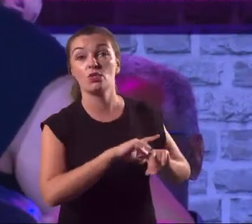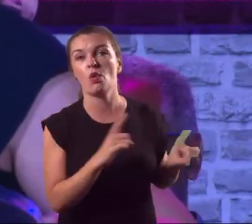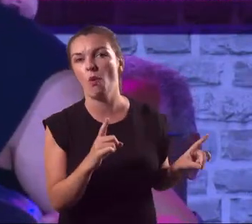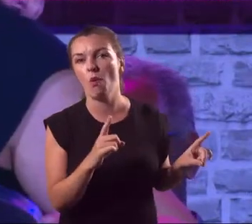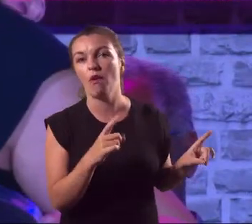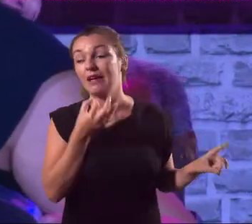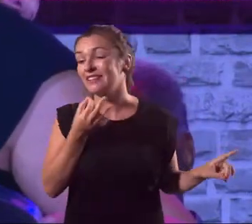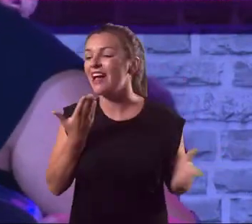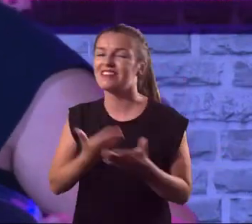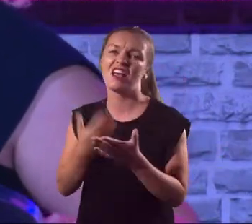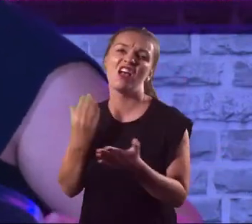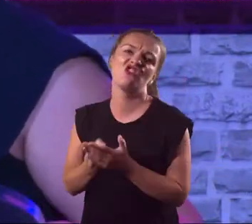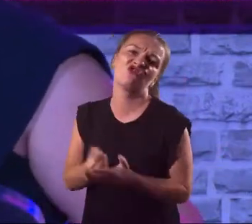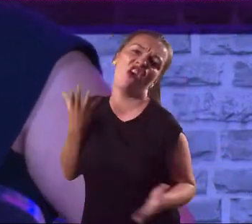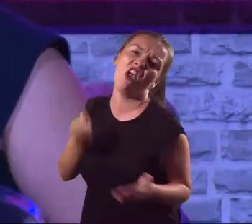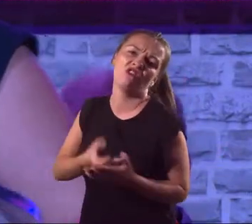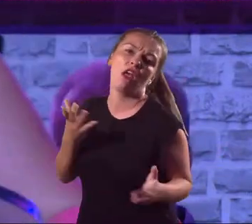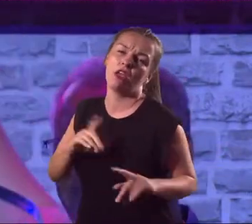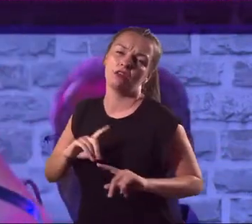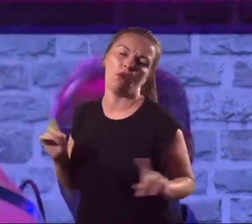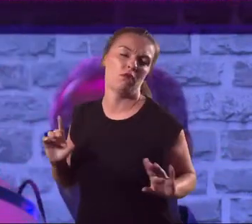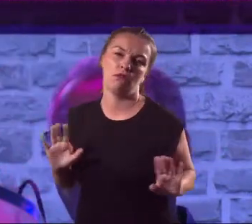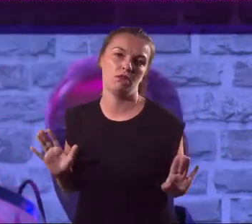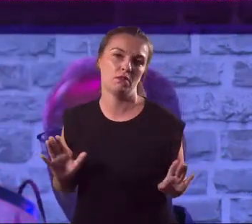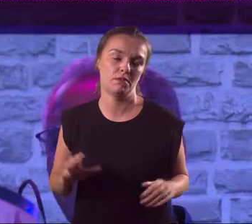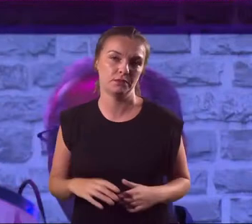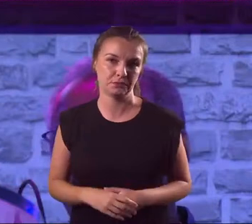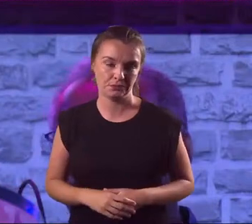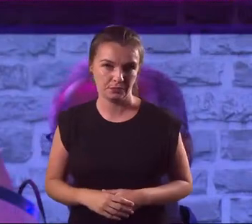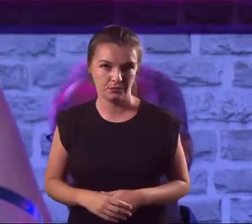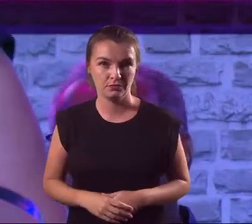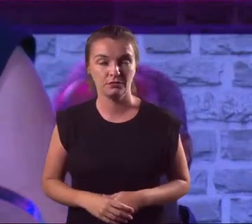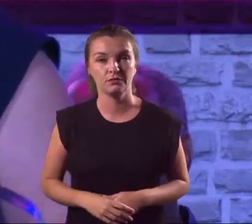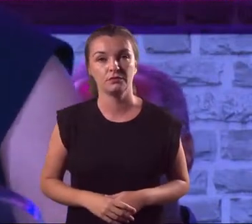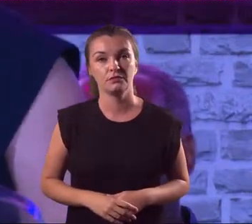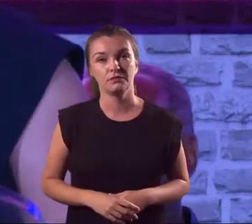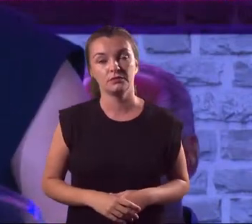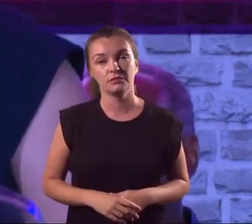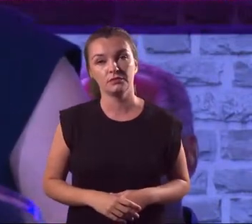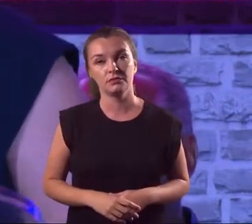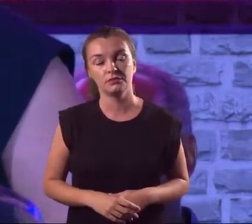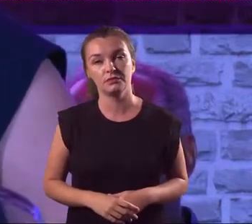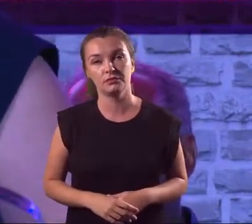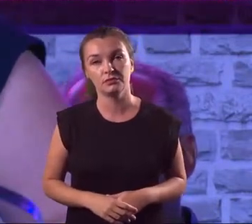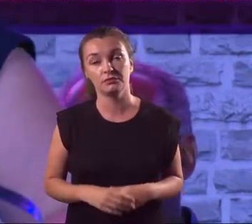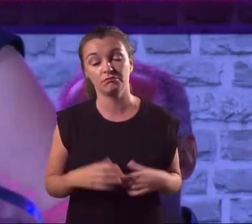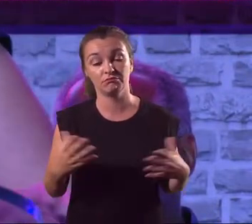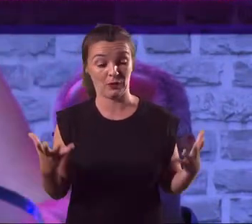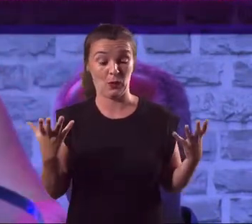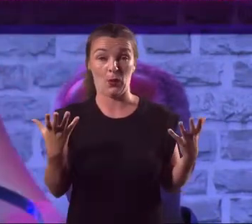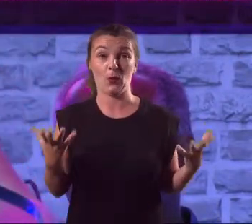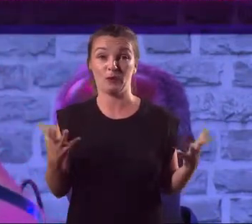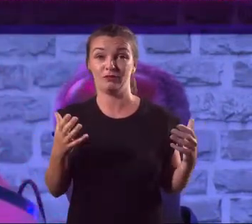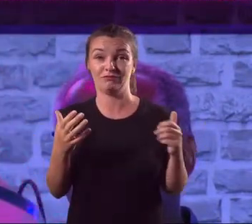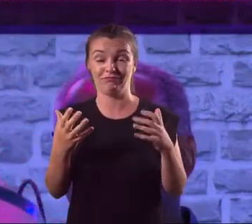s'agit pas de nous dire que ça coûterait trop cher ou je ne sais quoi. Alors, si nous sommes ici, ce n'est pas seulement parce qu'il y a une